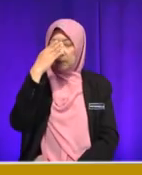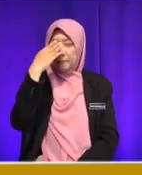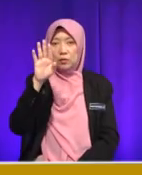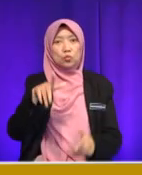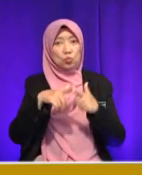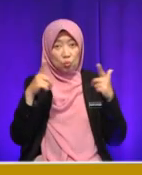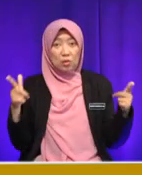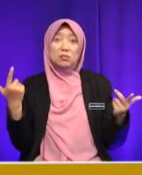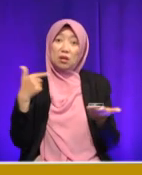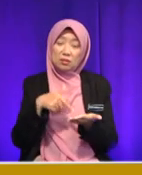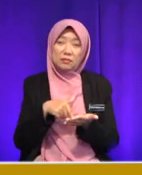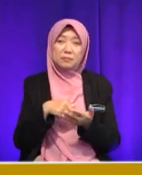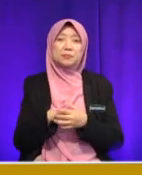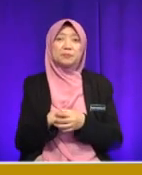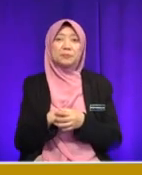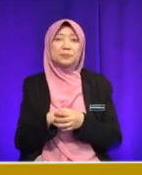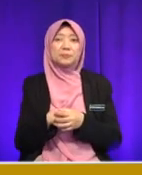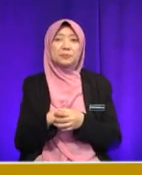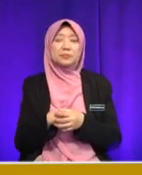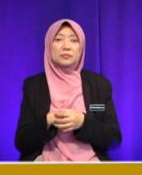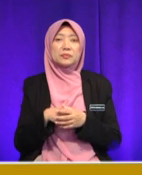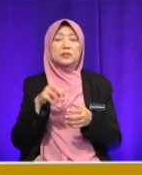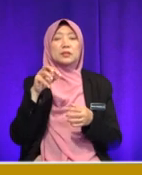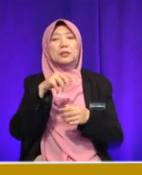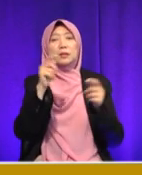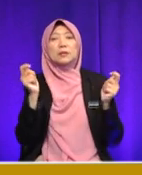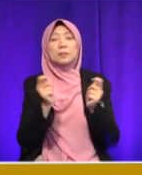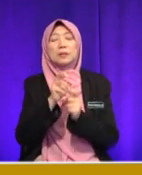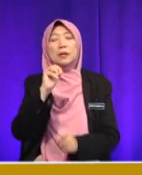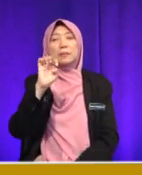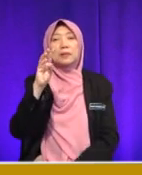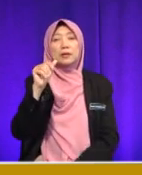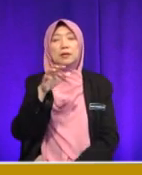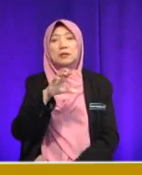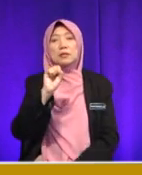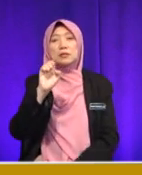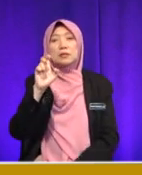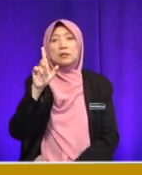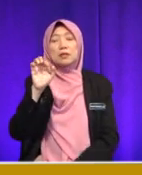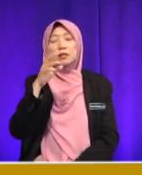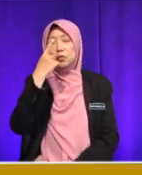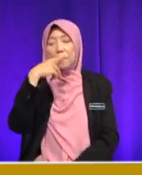Tengok, luas lagi sekali luas. Luas medan selera P ialah 60. Yang